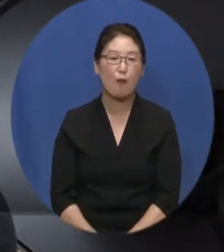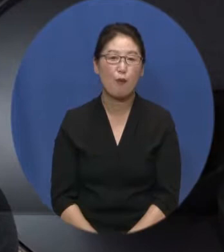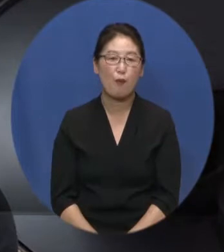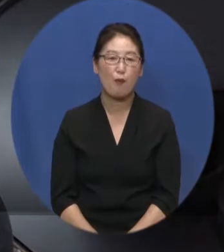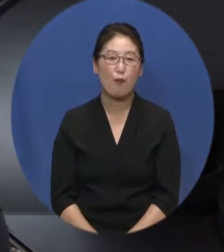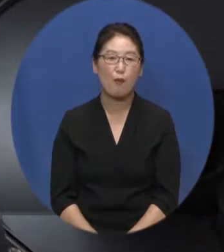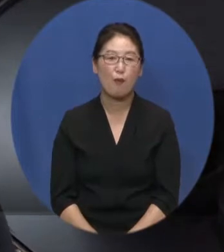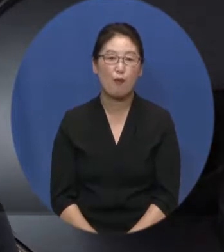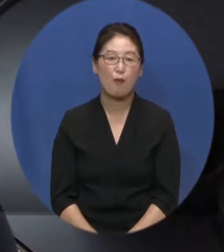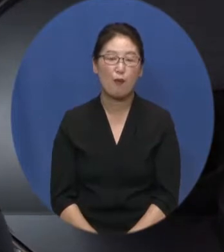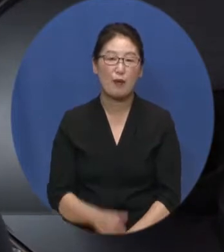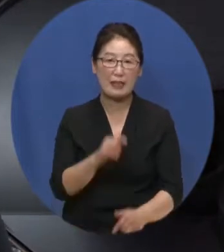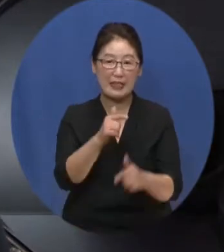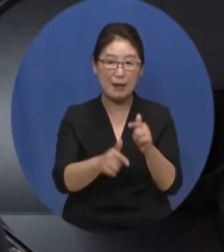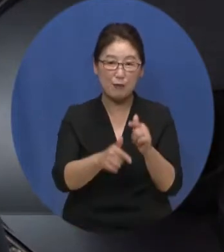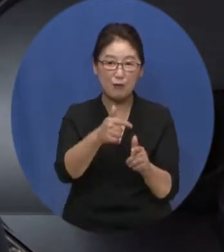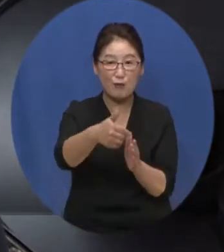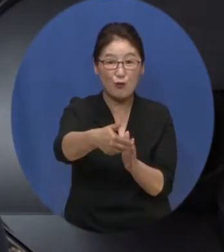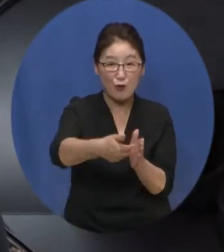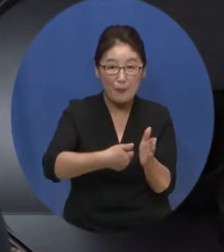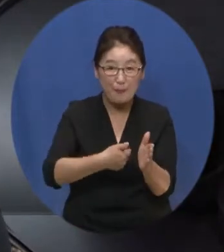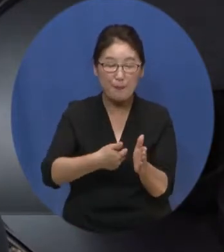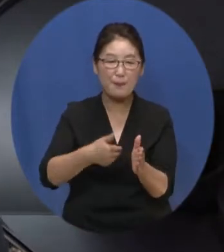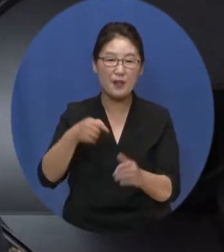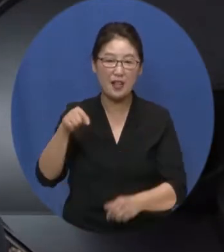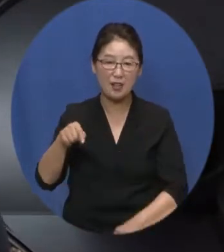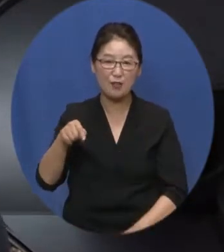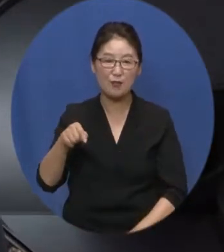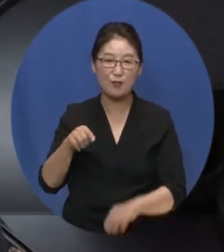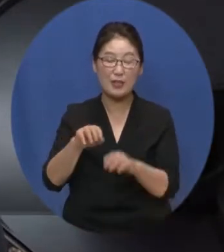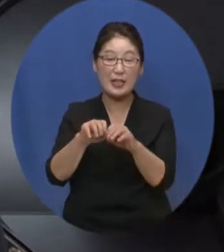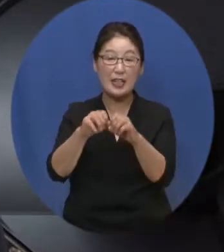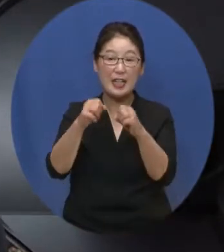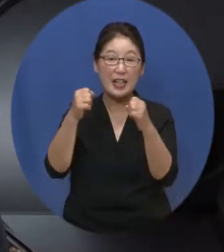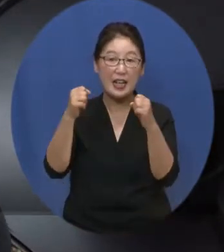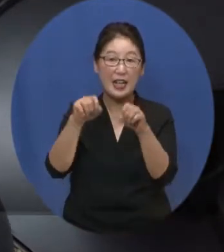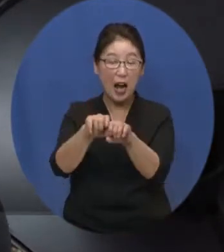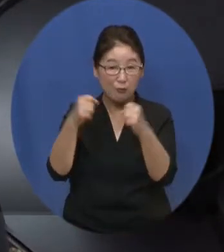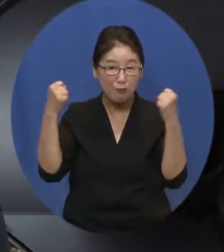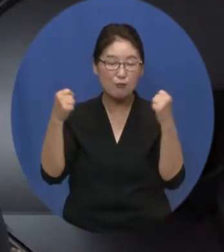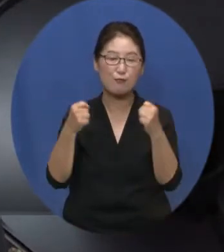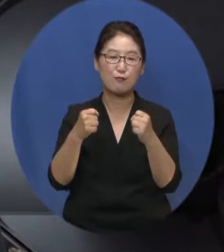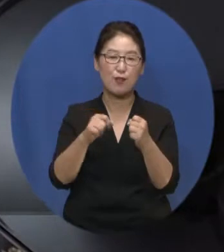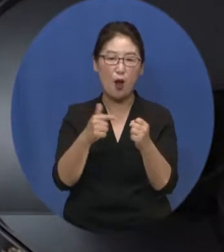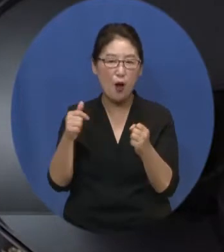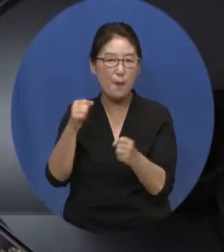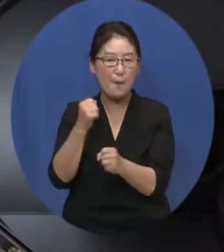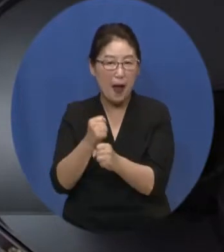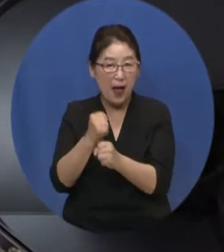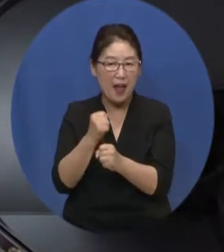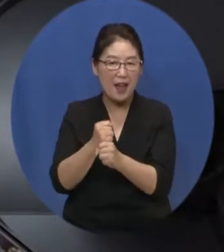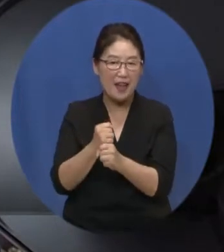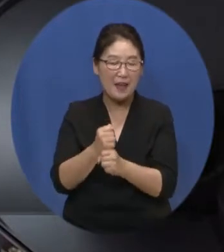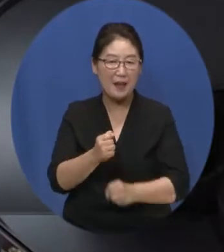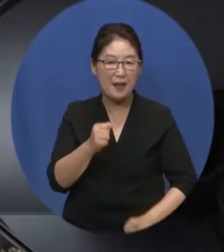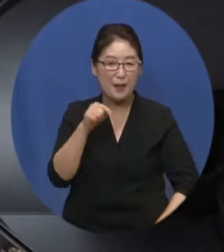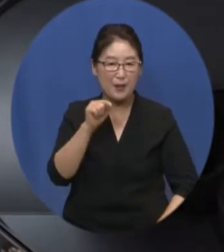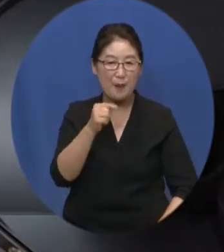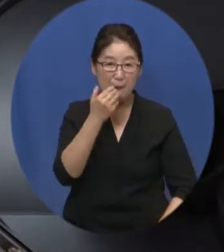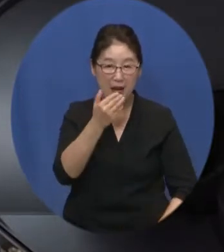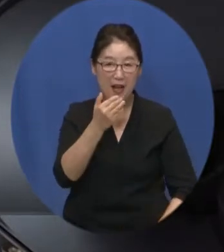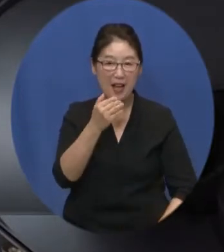나무를 수입을 해서 이제 가구로 만들 수 있게끔 이제 큰 기계로 나 뭐 이렇게